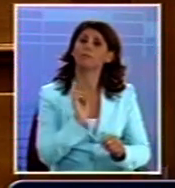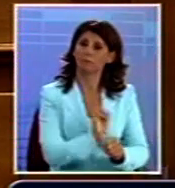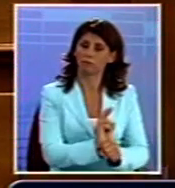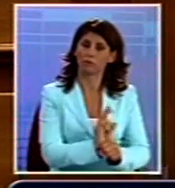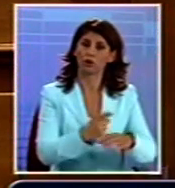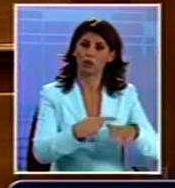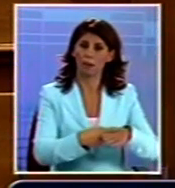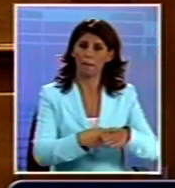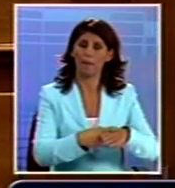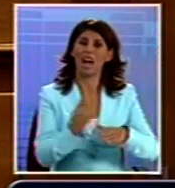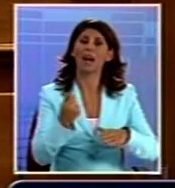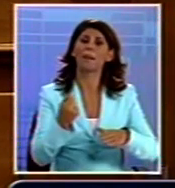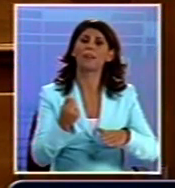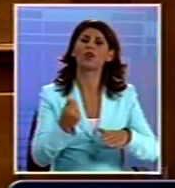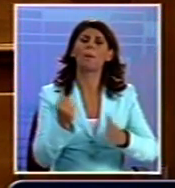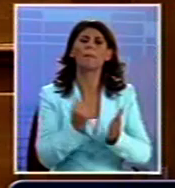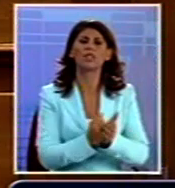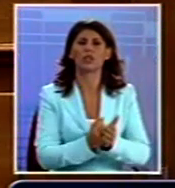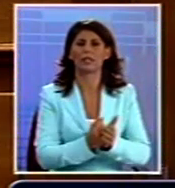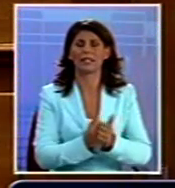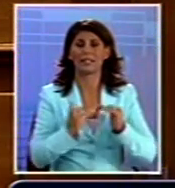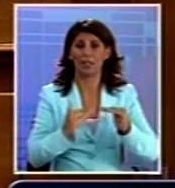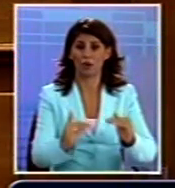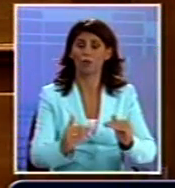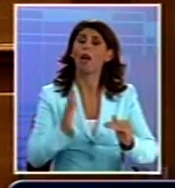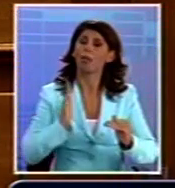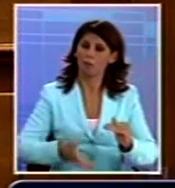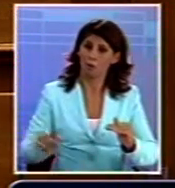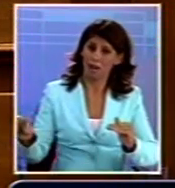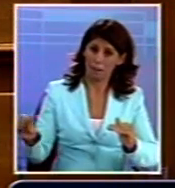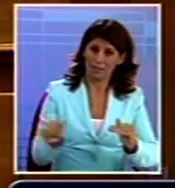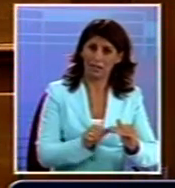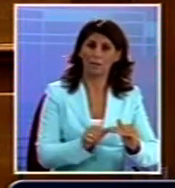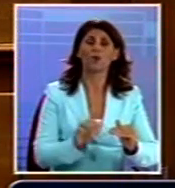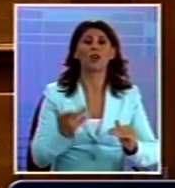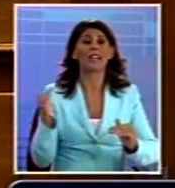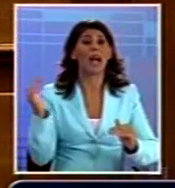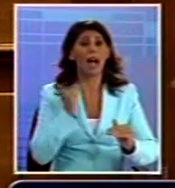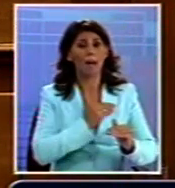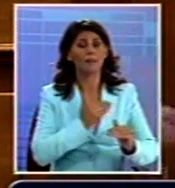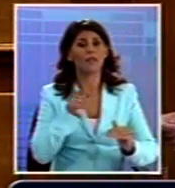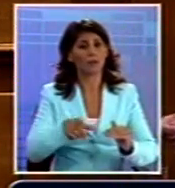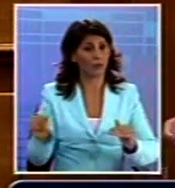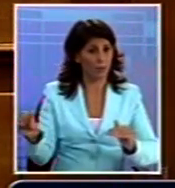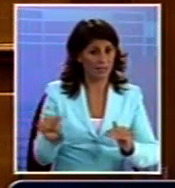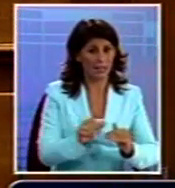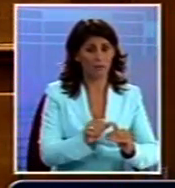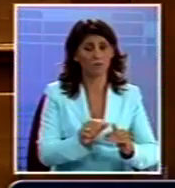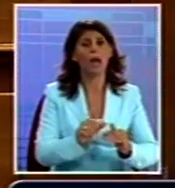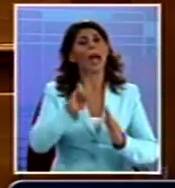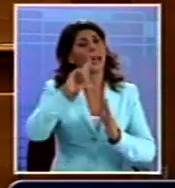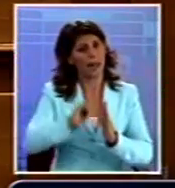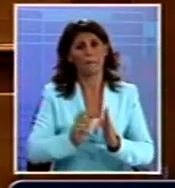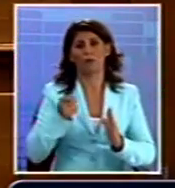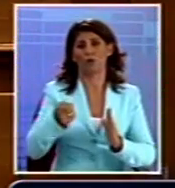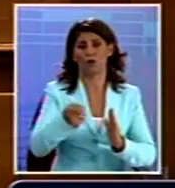στο Ταμείο Χρηματοπιστωτικής Σταθερότητας, θα μπορούμε να επιστρέψουμε, ώστε άμεσα με αυτά που θα επιστρέψουμε να μειωθεί το